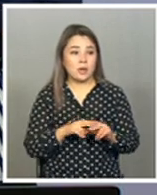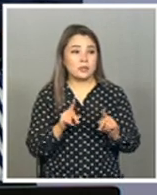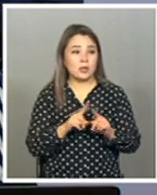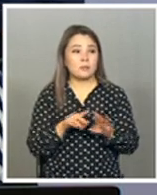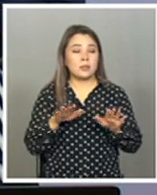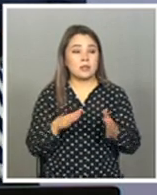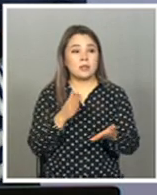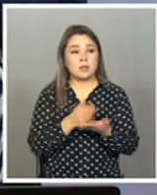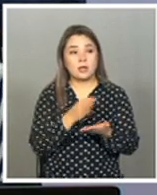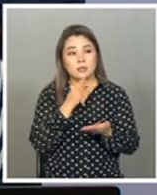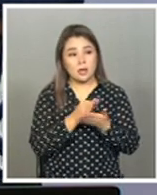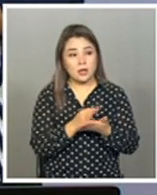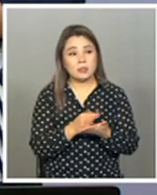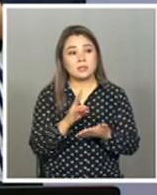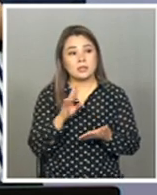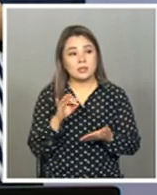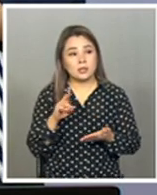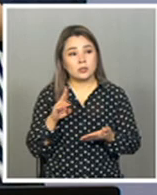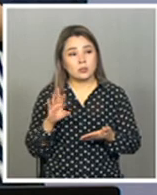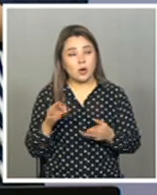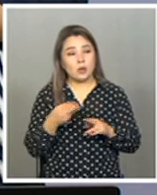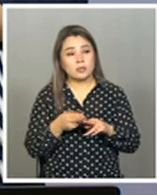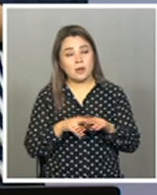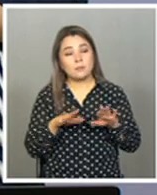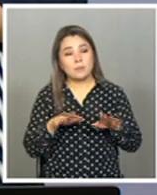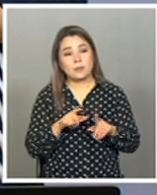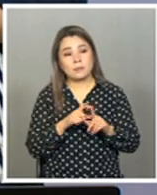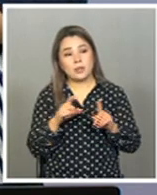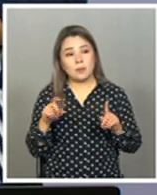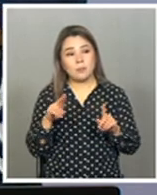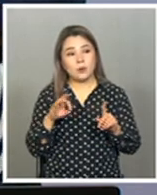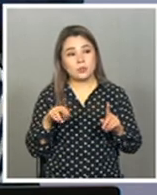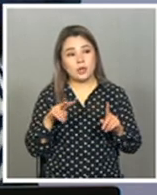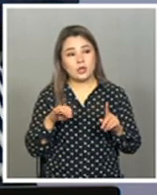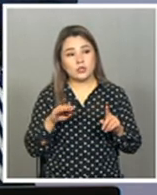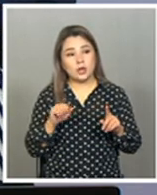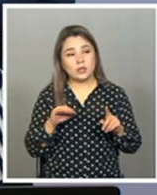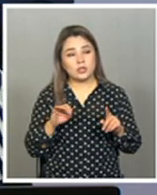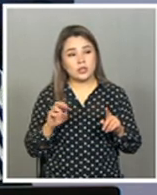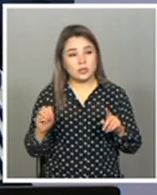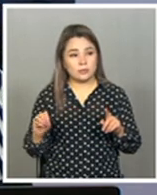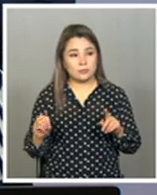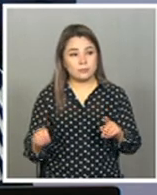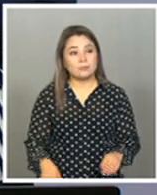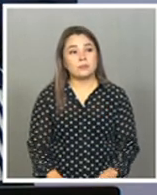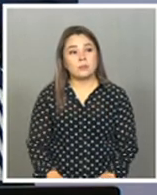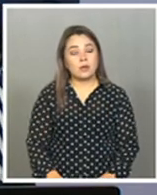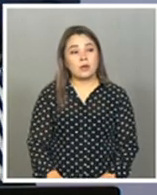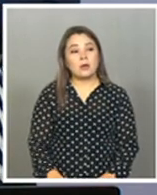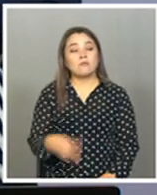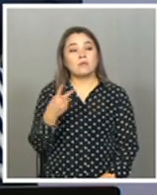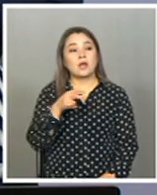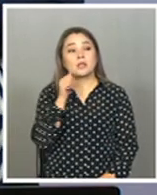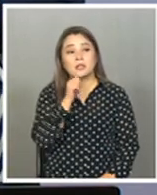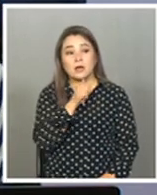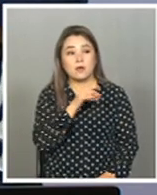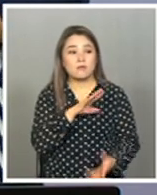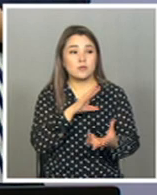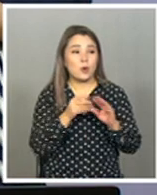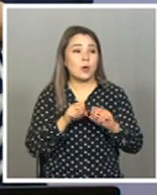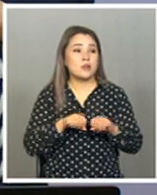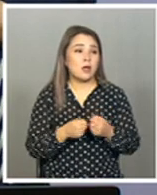местоимение «никто» в предложении является подлежащим. Вторая загадка. Все